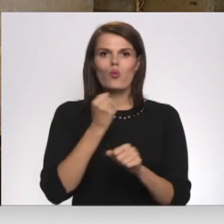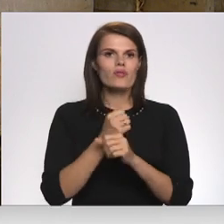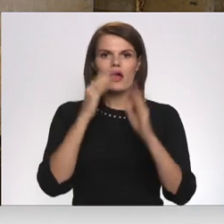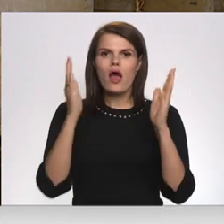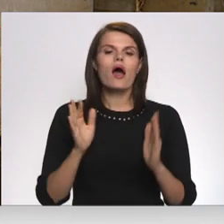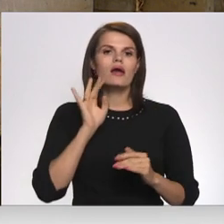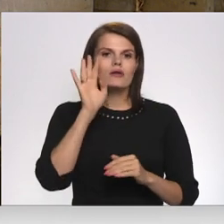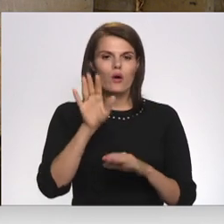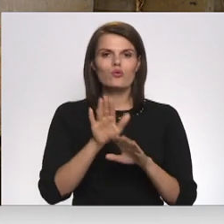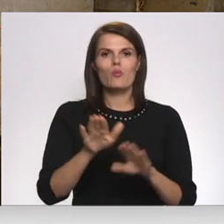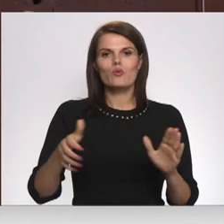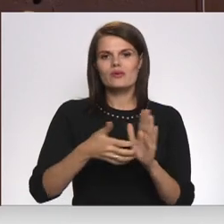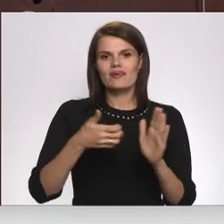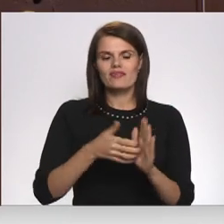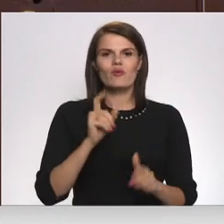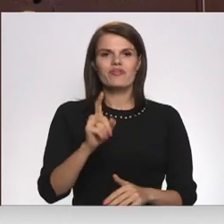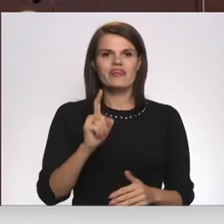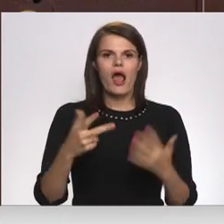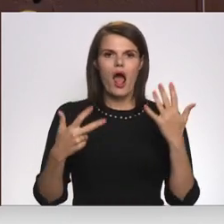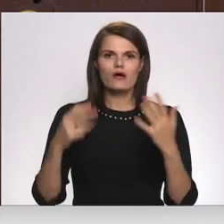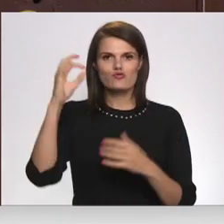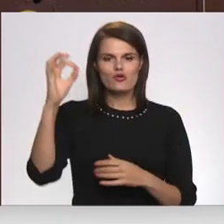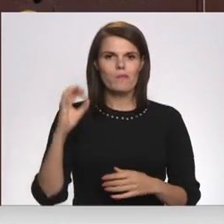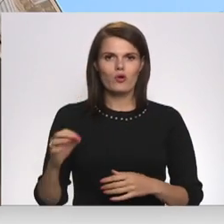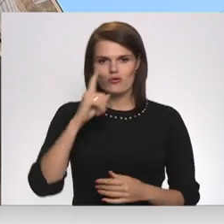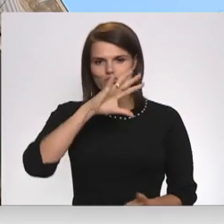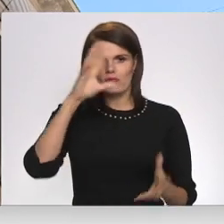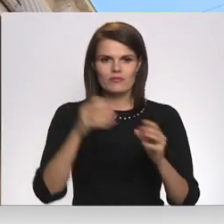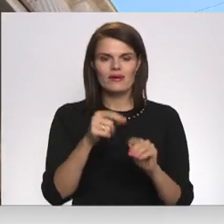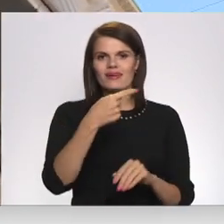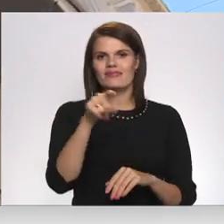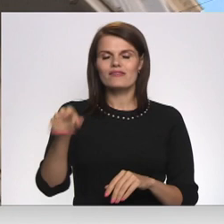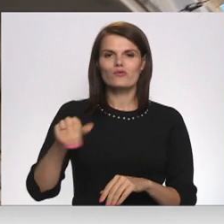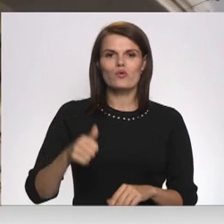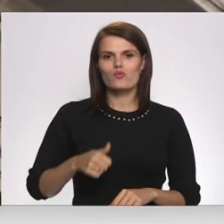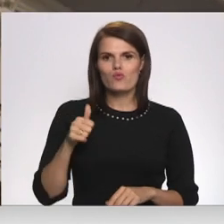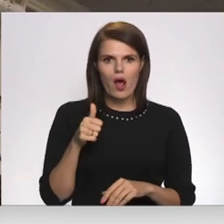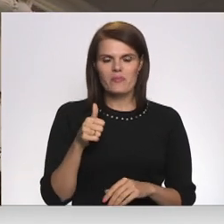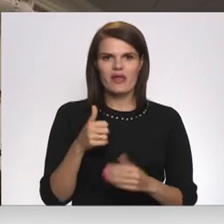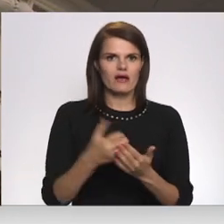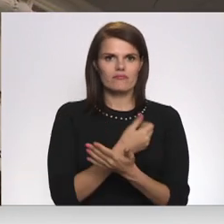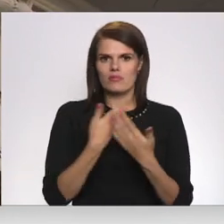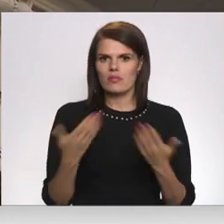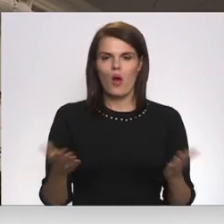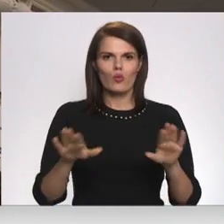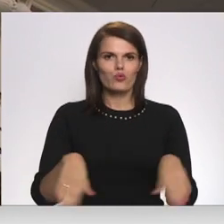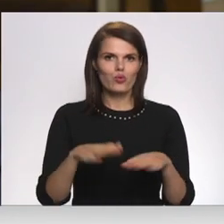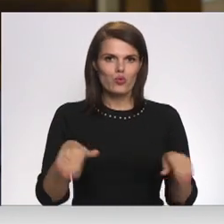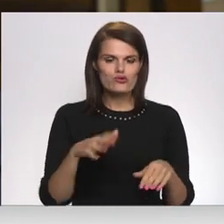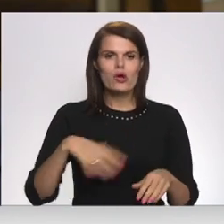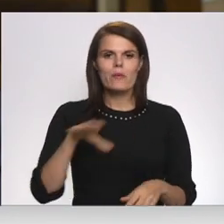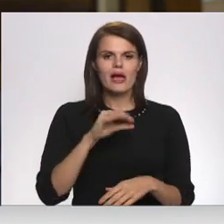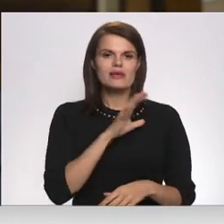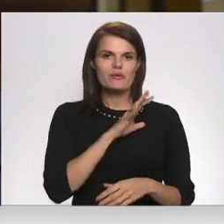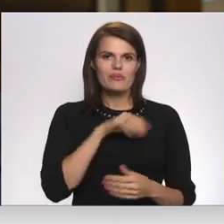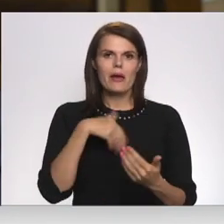jo muzejs izmanto tikai 8% no ēkas. Citus nomniekus pārējai ēkai līdz šim nav izdevies atrast. Mēs esam piedāvājuši